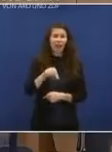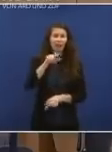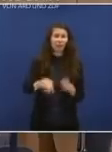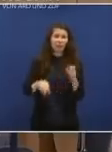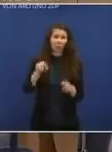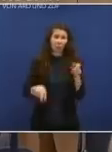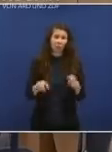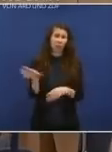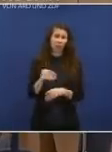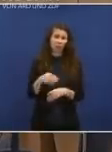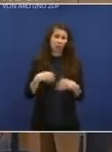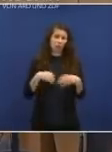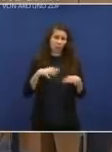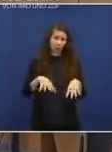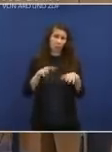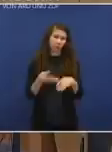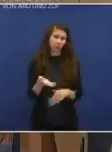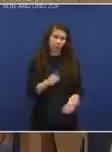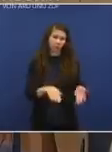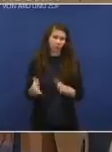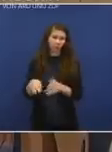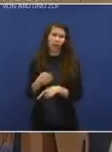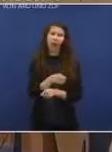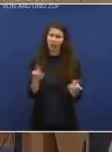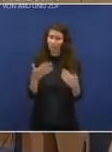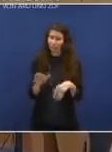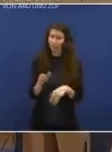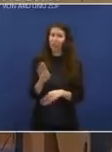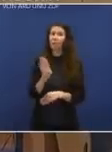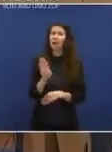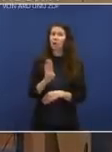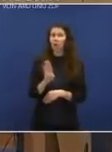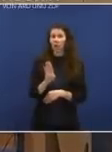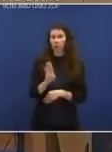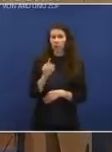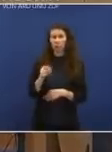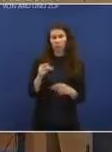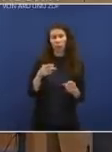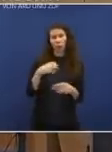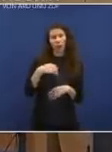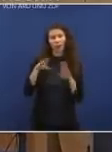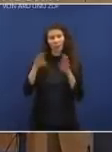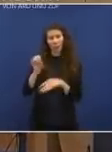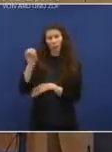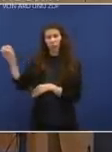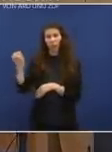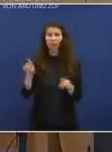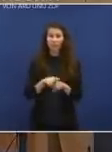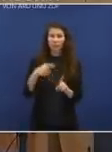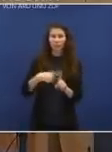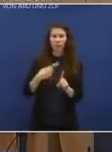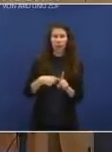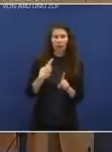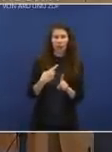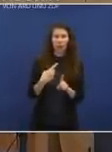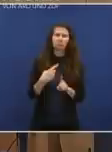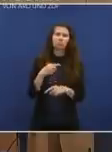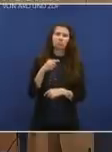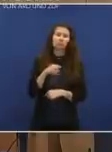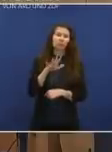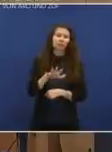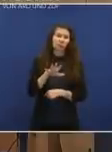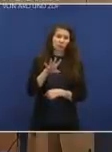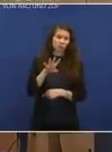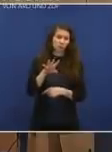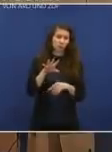mit Covid-19 gestorben, alle mit BioNTech geimpft und bei Hospitalisierten gleiche Zahlen, 45 von 48 mit BioNTech